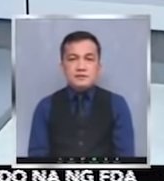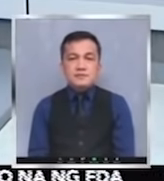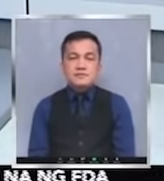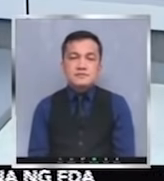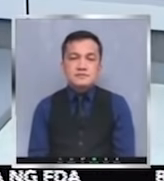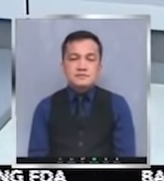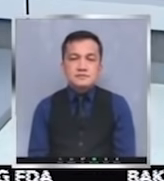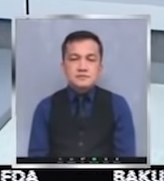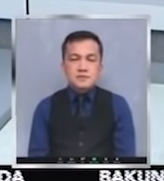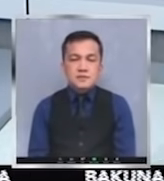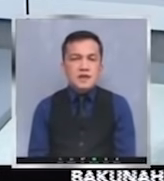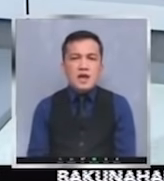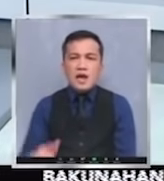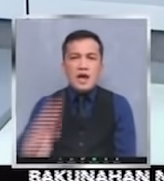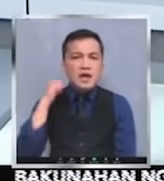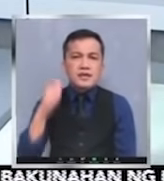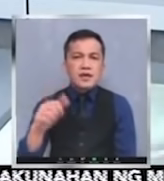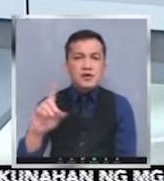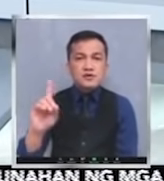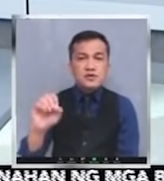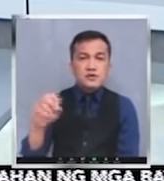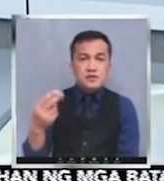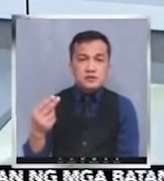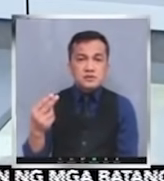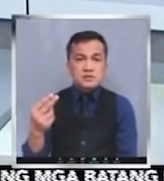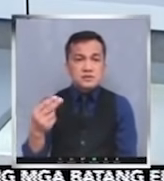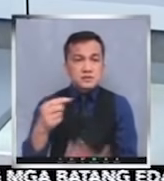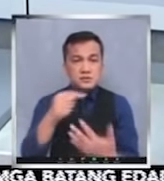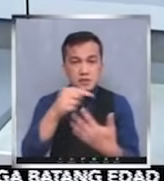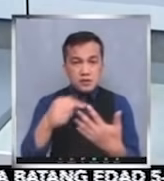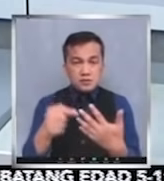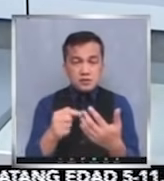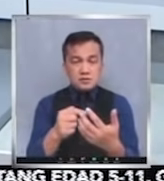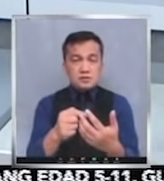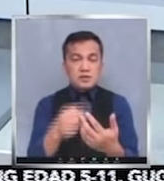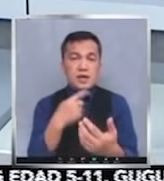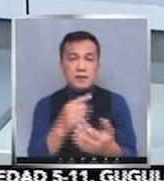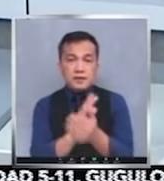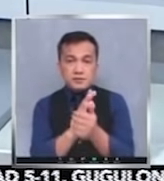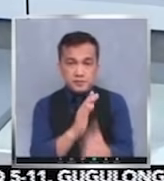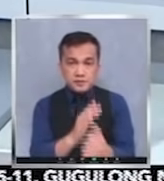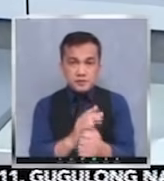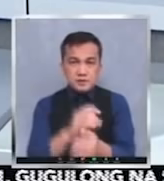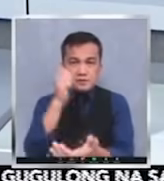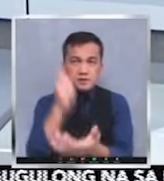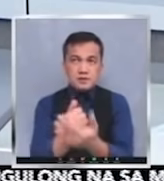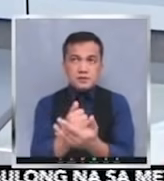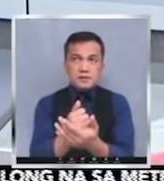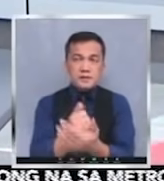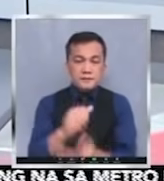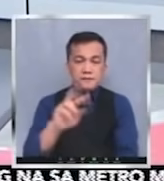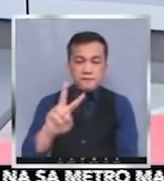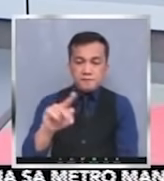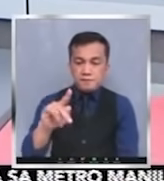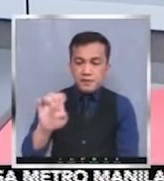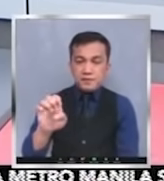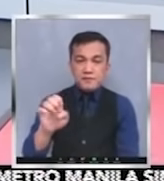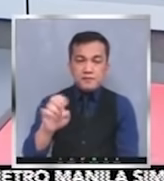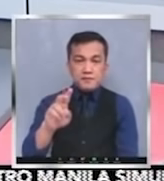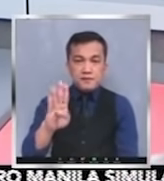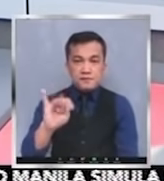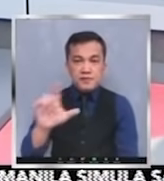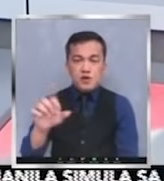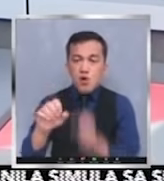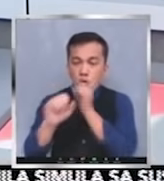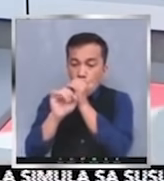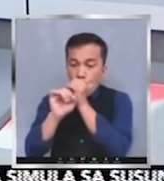Tutol ang Department of Health maging ang ilang medical expert sa pagsasabatas ng vape bill na ibababa sa 18 ang edad ng